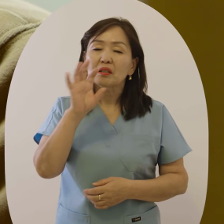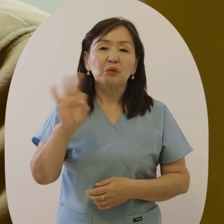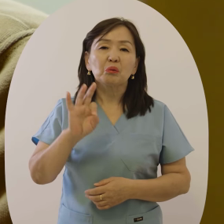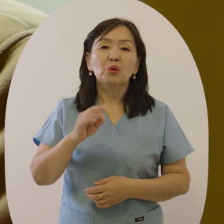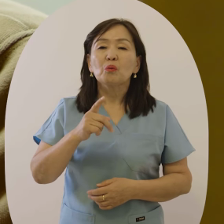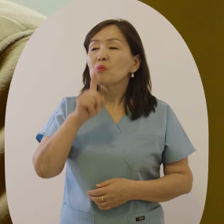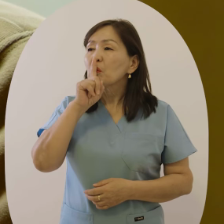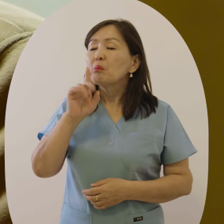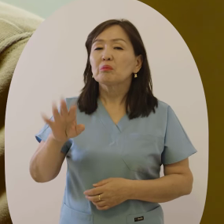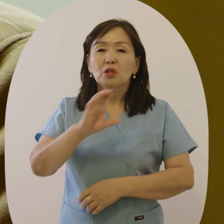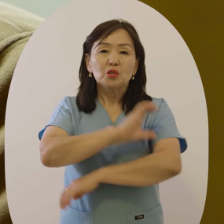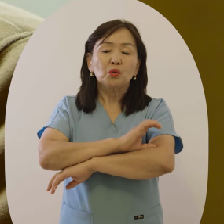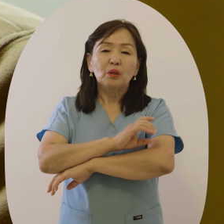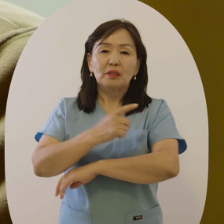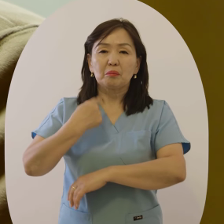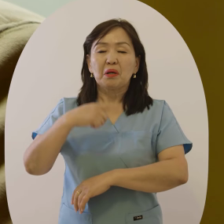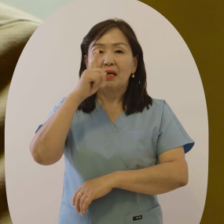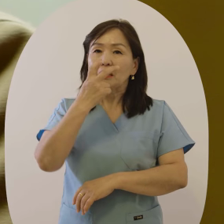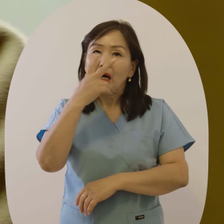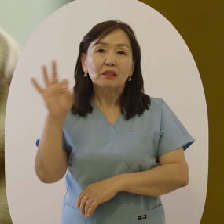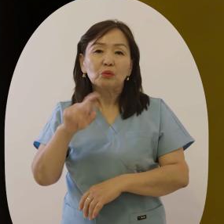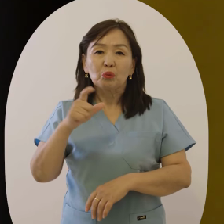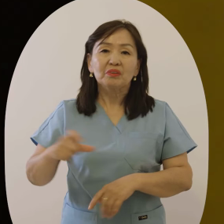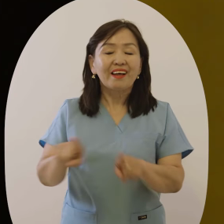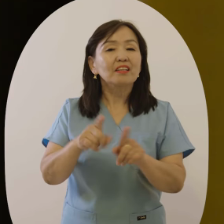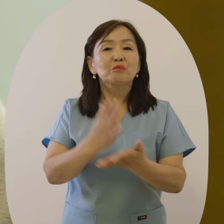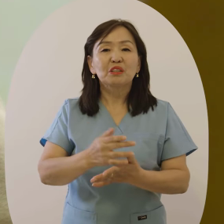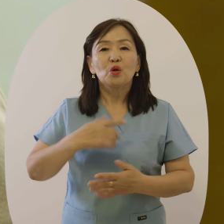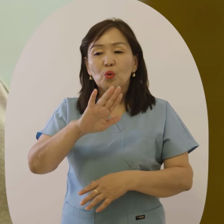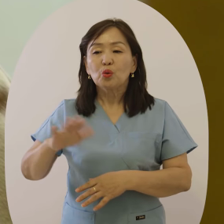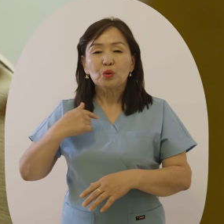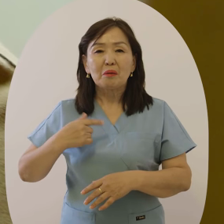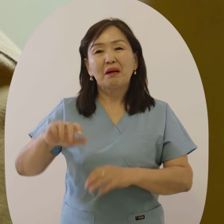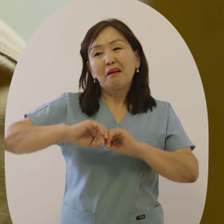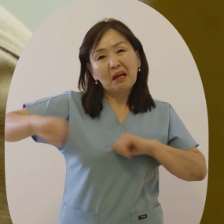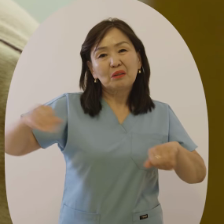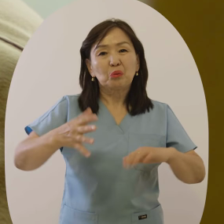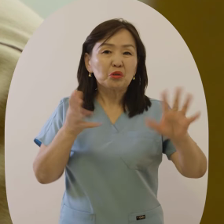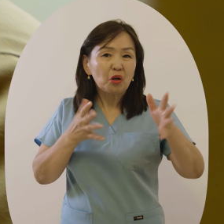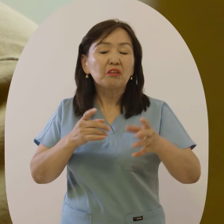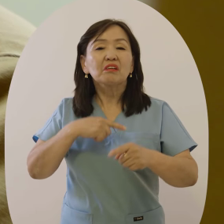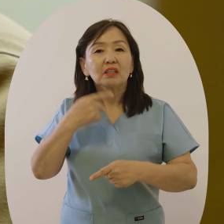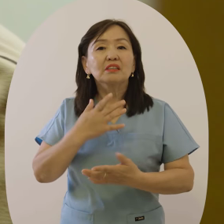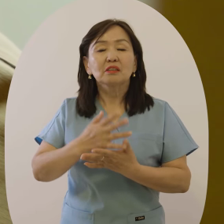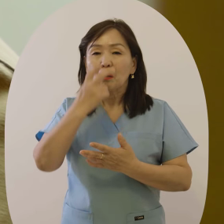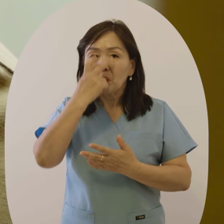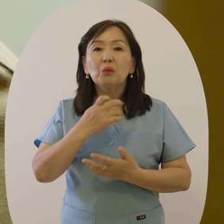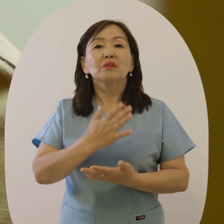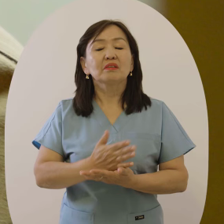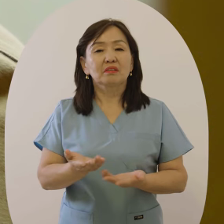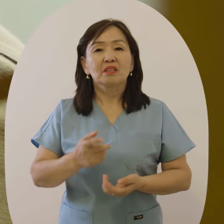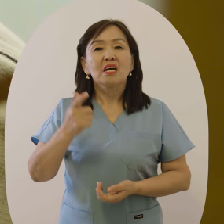ярьдаггүй, надтай дуугардаггүй. Би сургууль дээр яг л үл үзэгдэх чиг л байдаг. Хүүхдүүд бүгдээрээ намайг гадуурхдаг, шоолдог